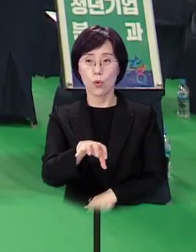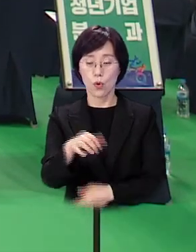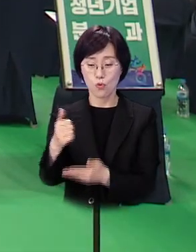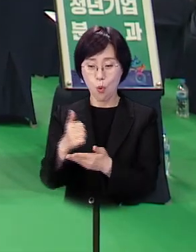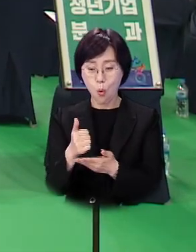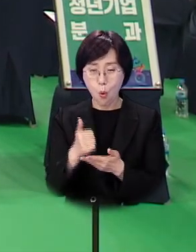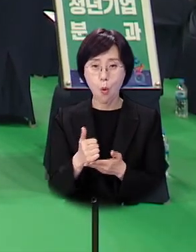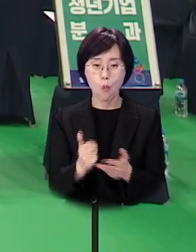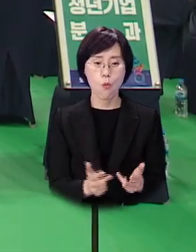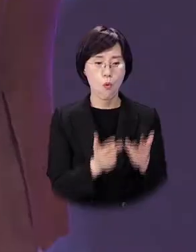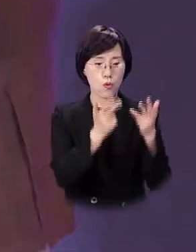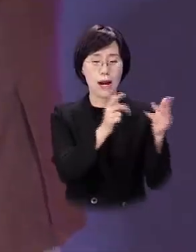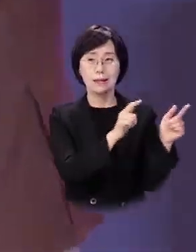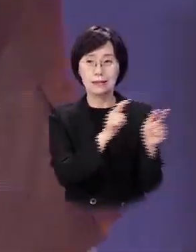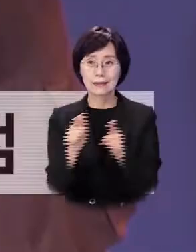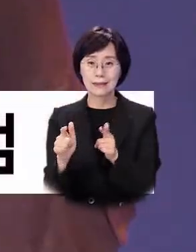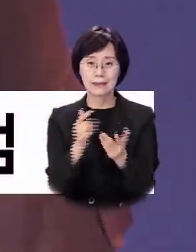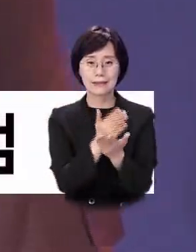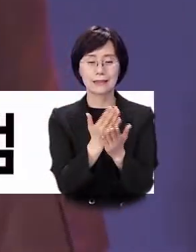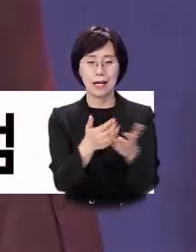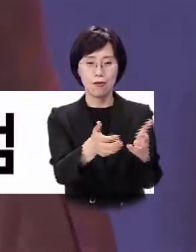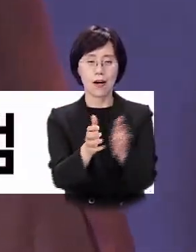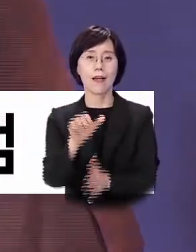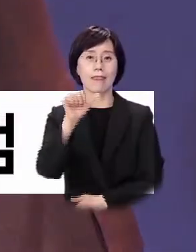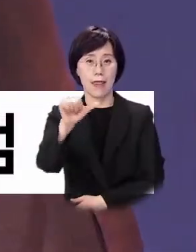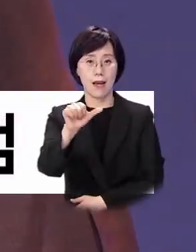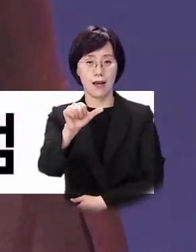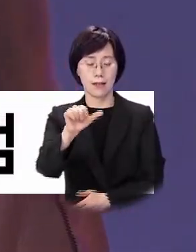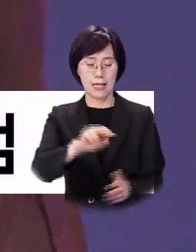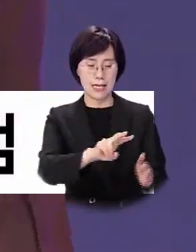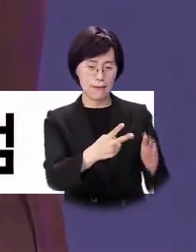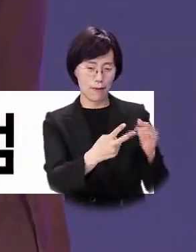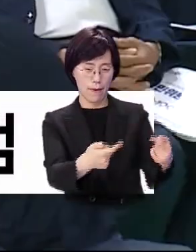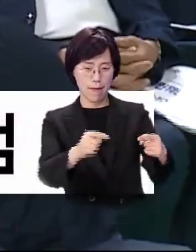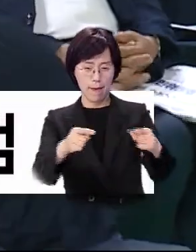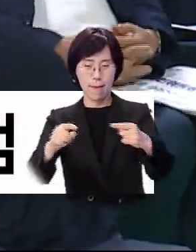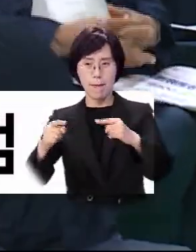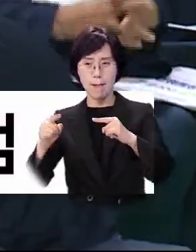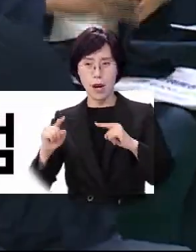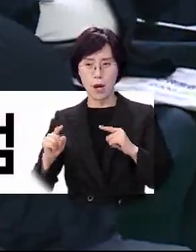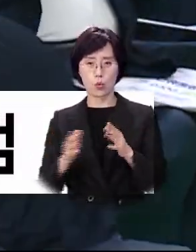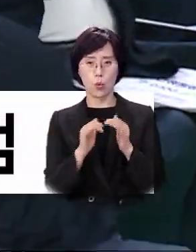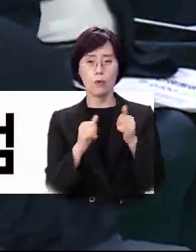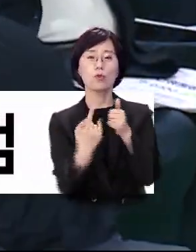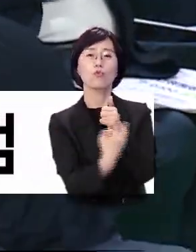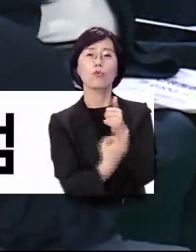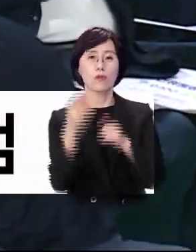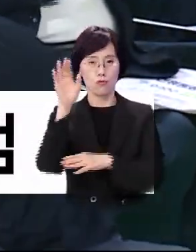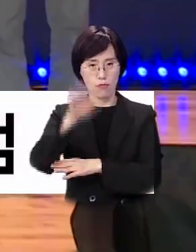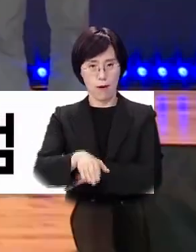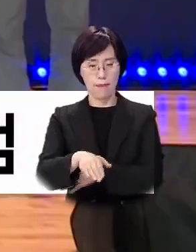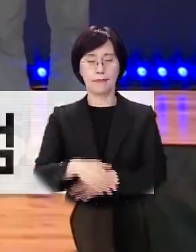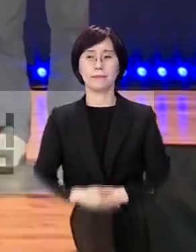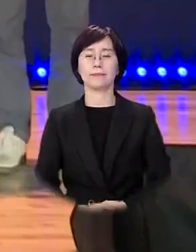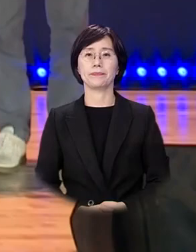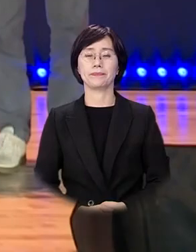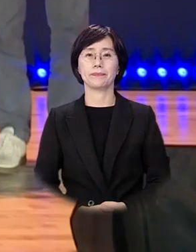손님 맞이와 자원봉사 등 5개 분과에 각계 인사 200여 명이 참여한 도민위원회가